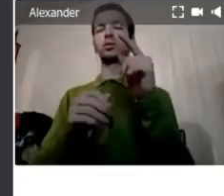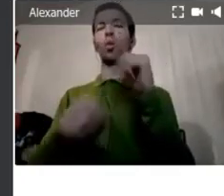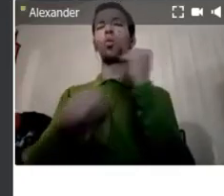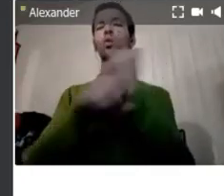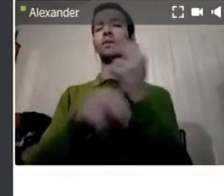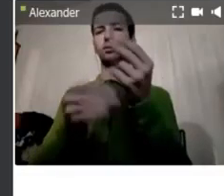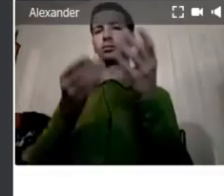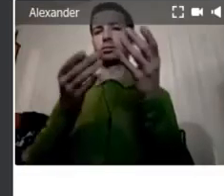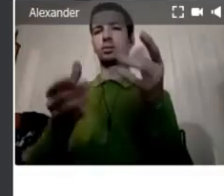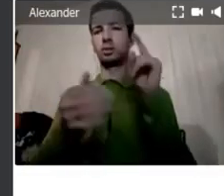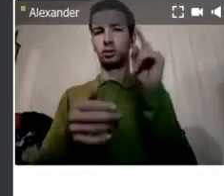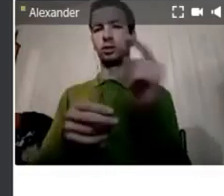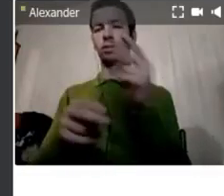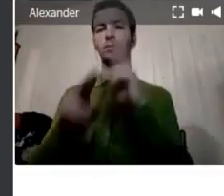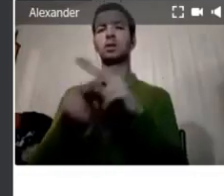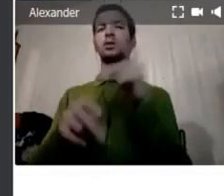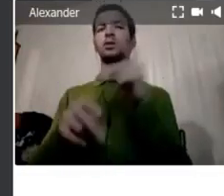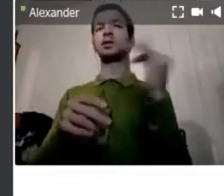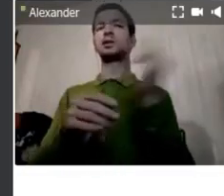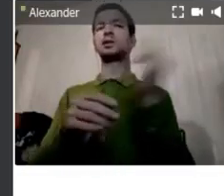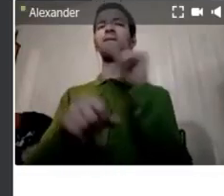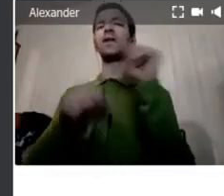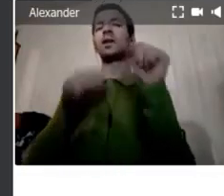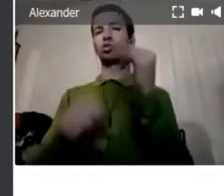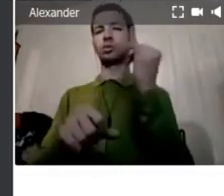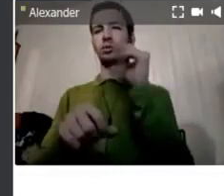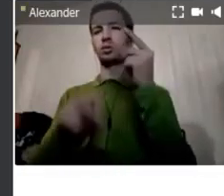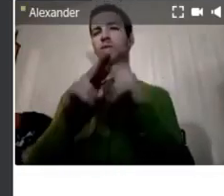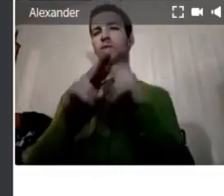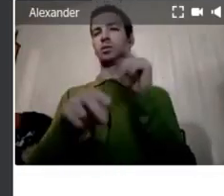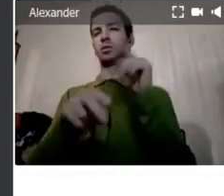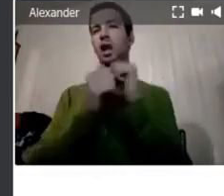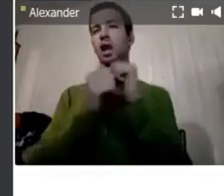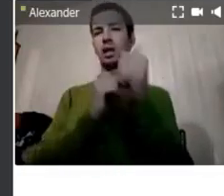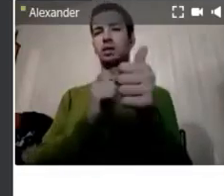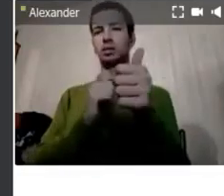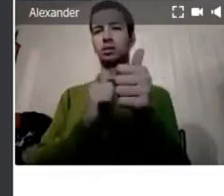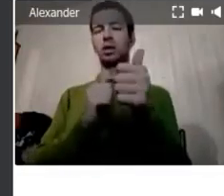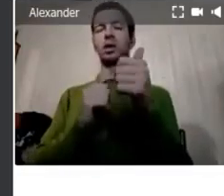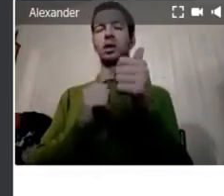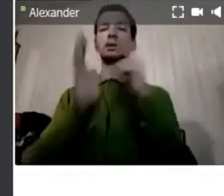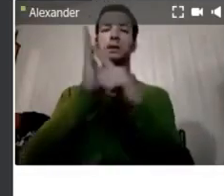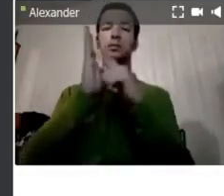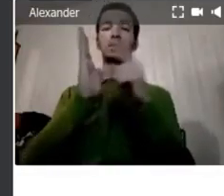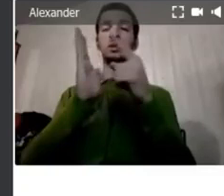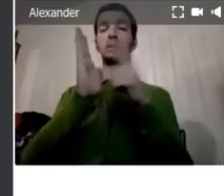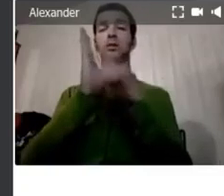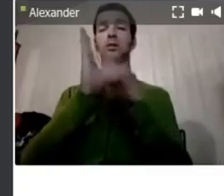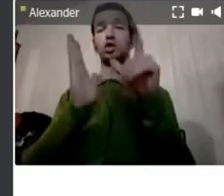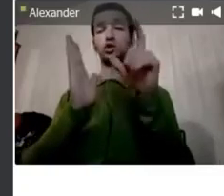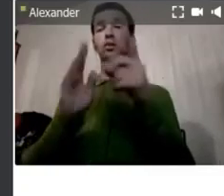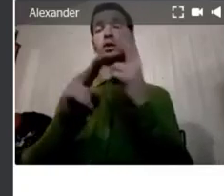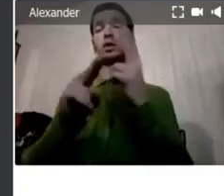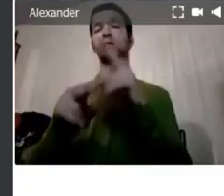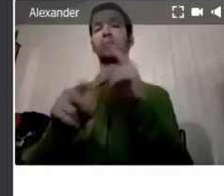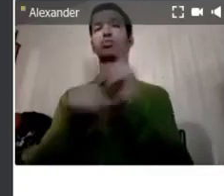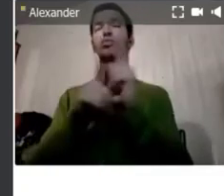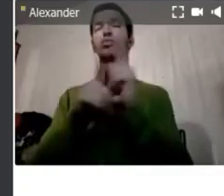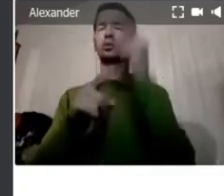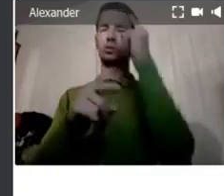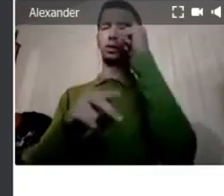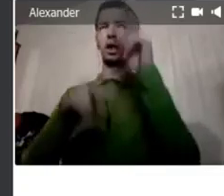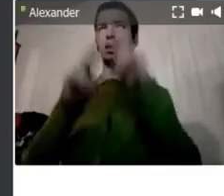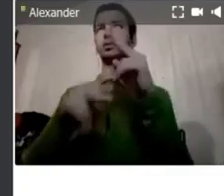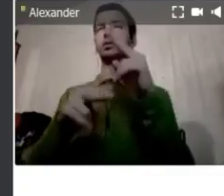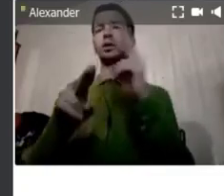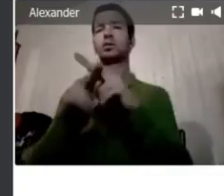соответственно, вы уже там несколько тысяч евро уже заработаете. Причем это можно сделать быстро достаточно. Вот